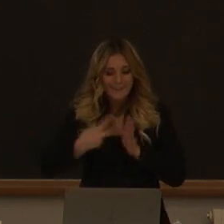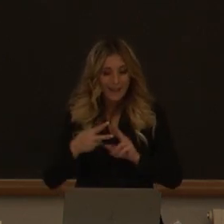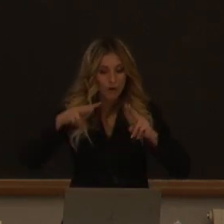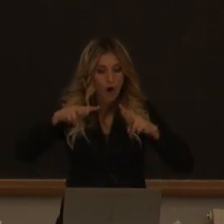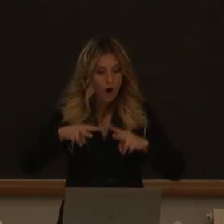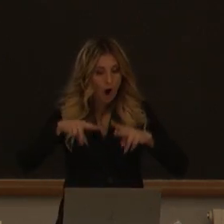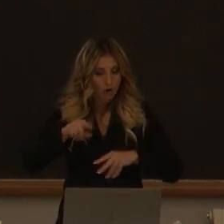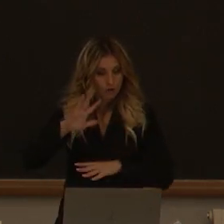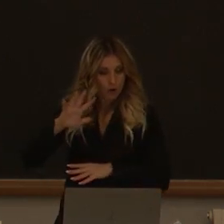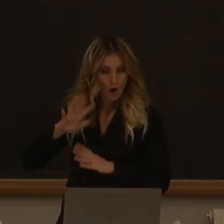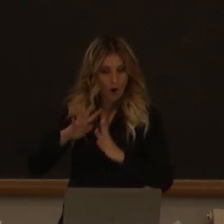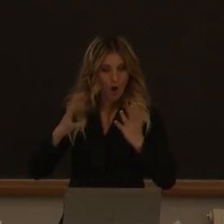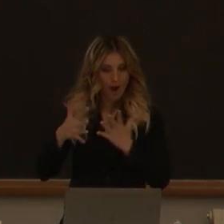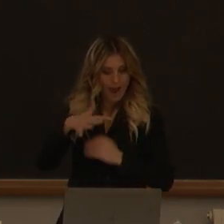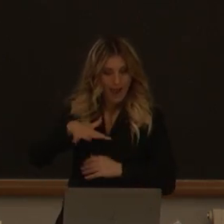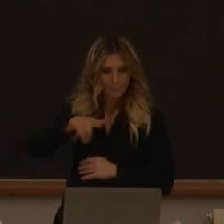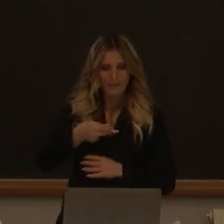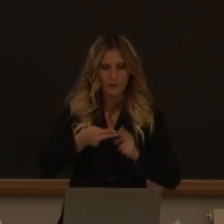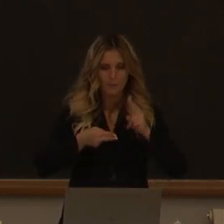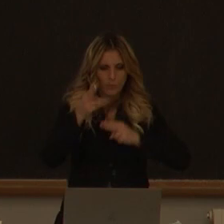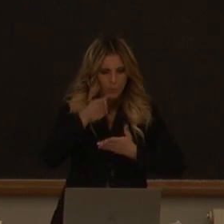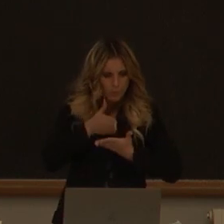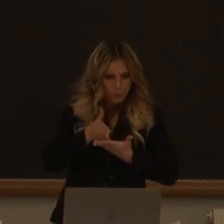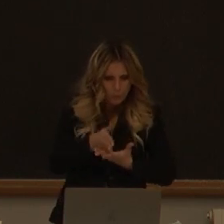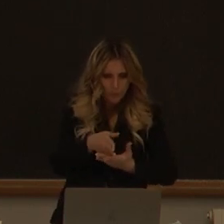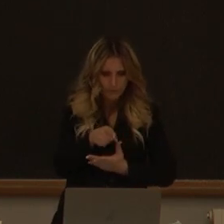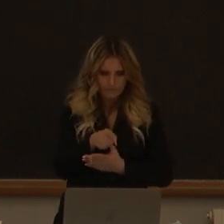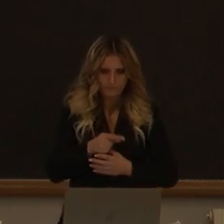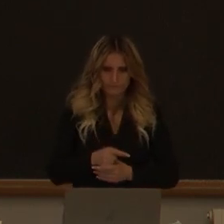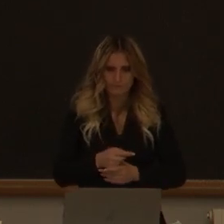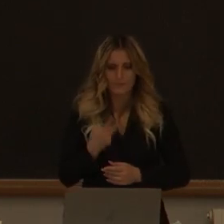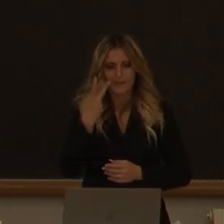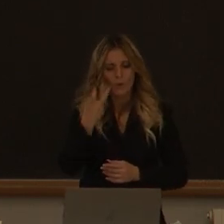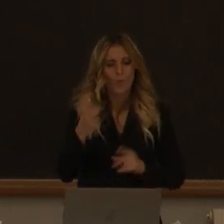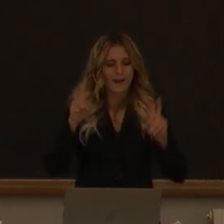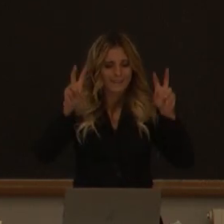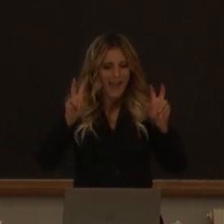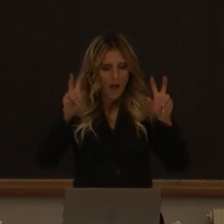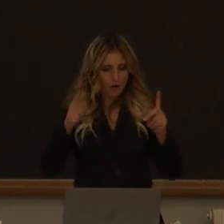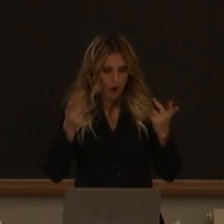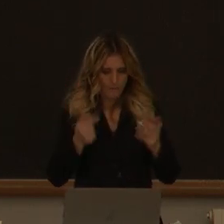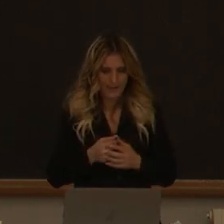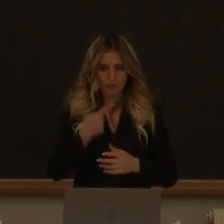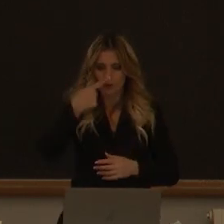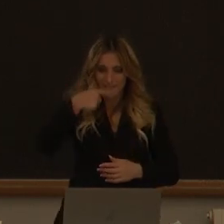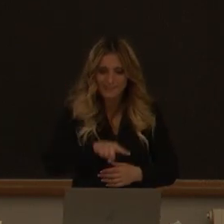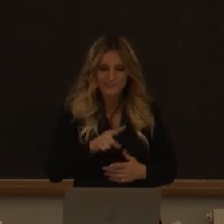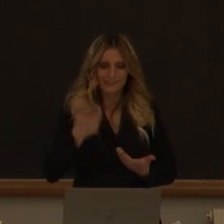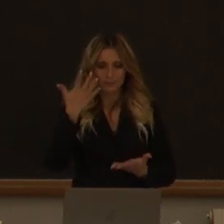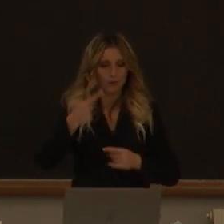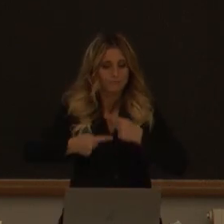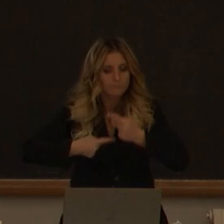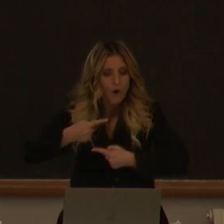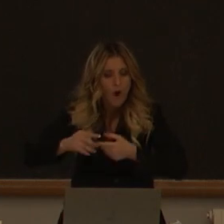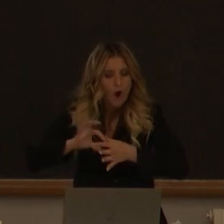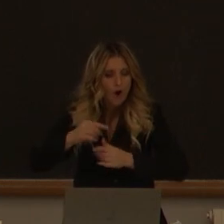ambientale, è, come dire, è più indirizzato su quelli che sono temi anche, diciamo, di tipo di